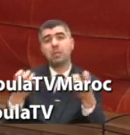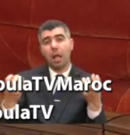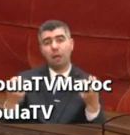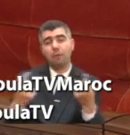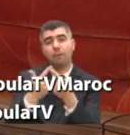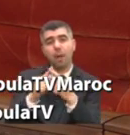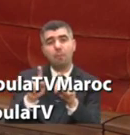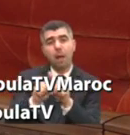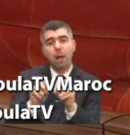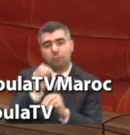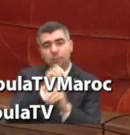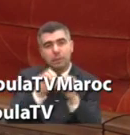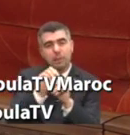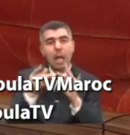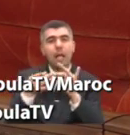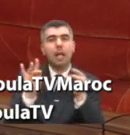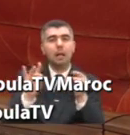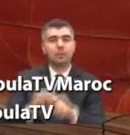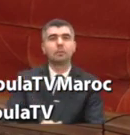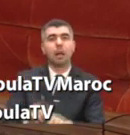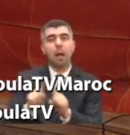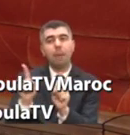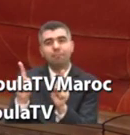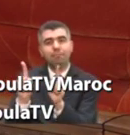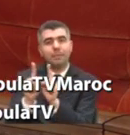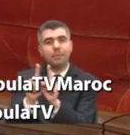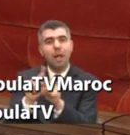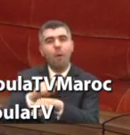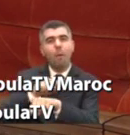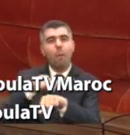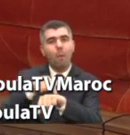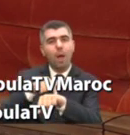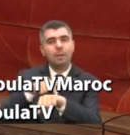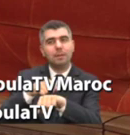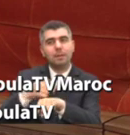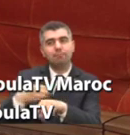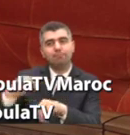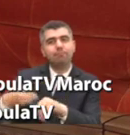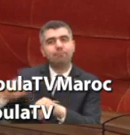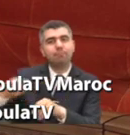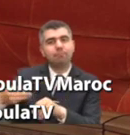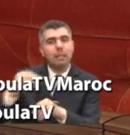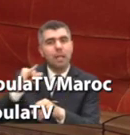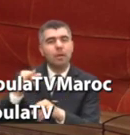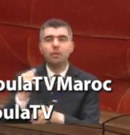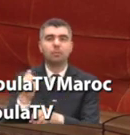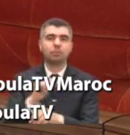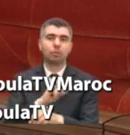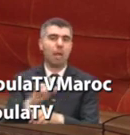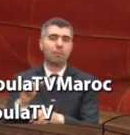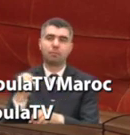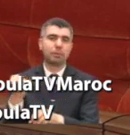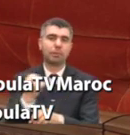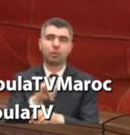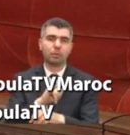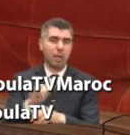اعاده ديال التاهيل ديالها. تقليص ديال المواعيد اما في العمليات الجراحيه، كاين برنامج على مستوى سنه 2019 وراه بدا كيعطي الاكل ديالو.